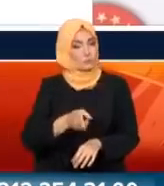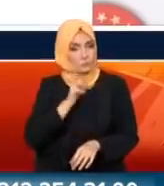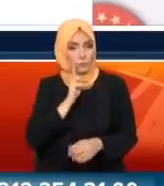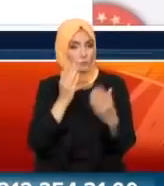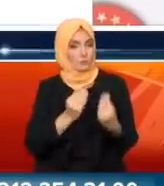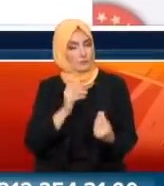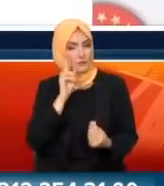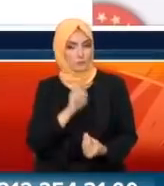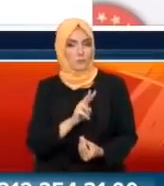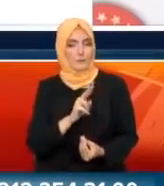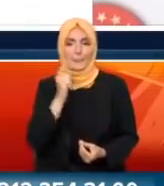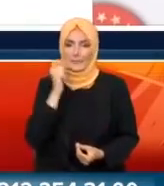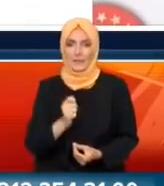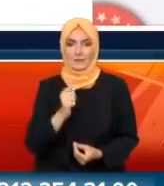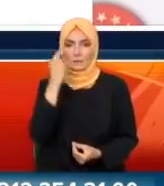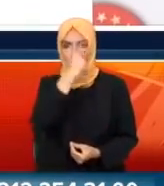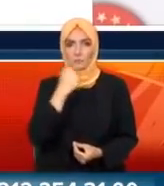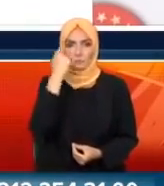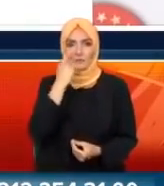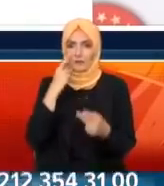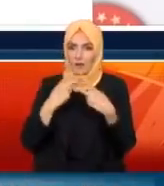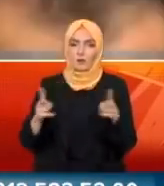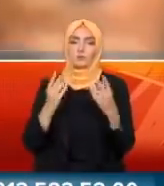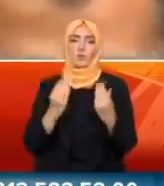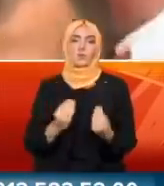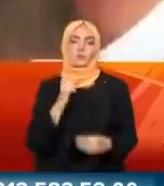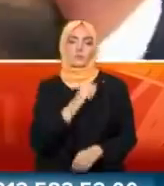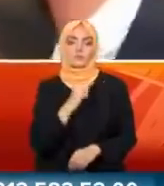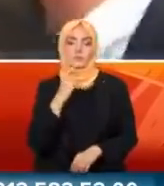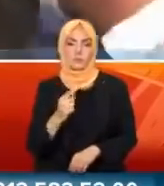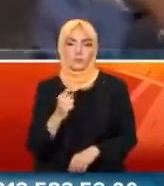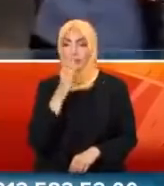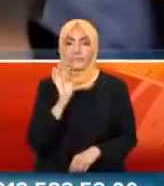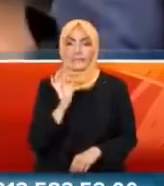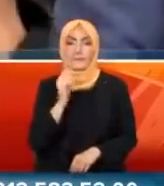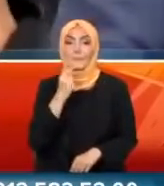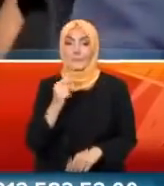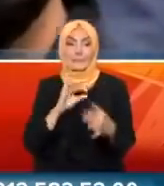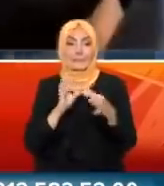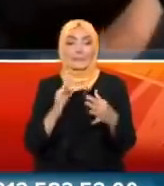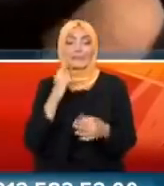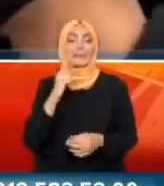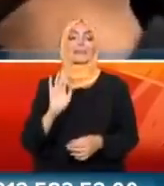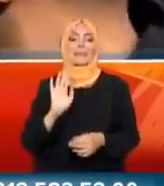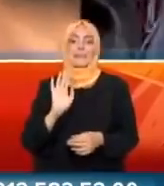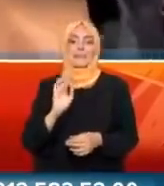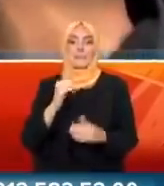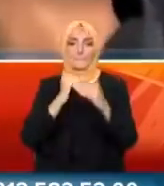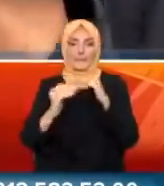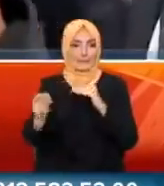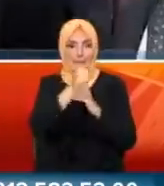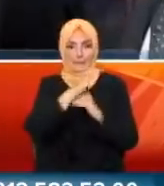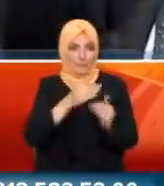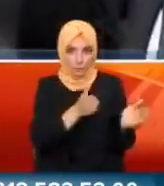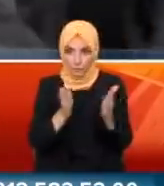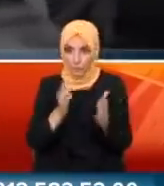sonunda gerçek yüzlerini göstereceklerdir. Kimin ne dediğine değil, milletimizin gösterdiği istikamete göre yolumuza